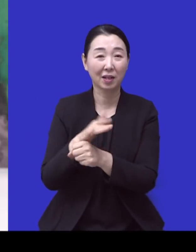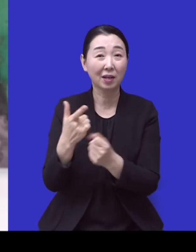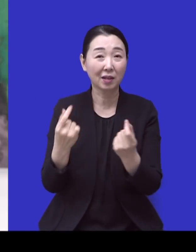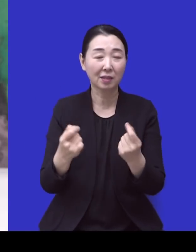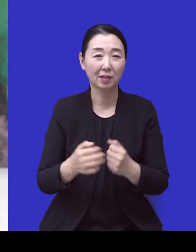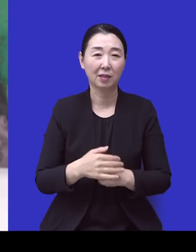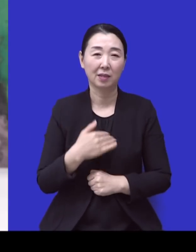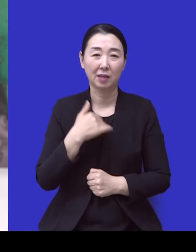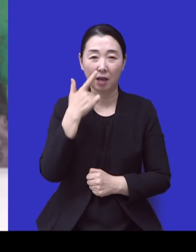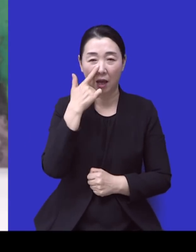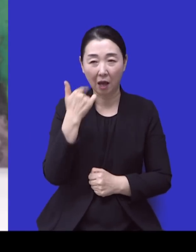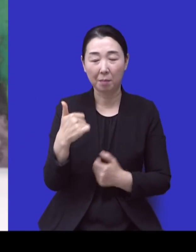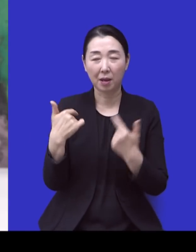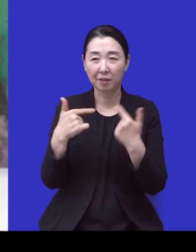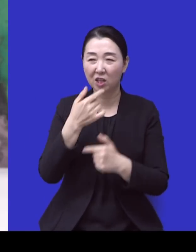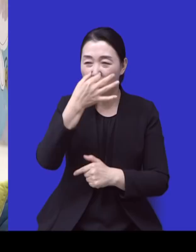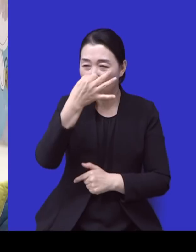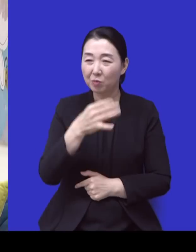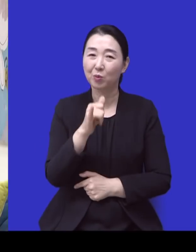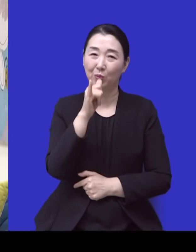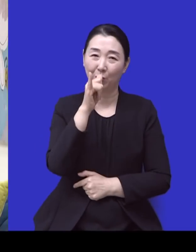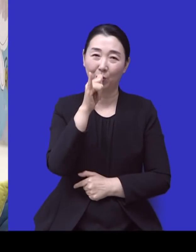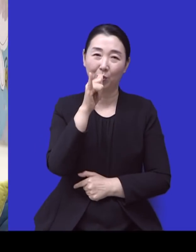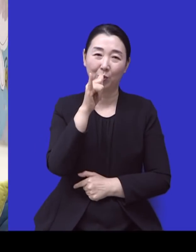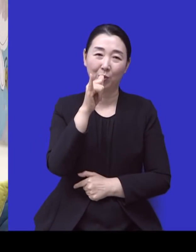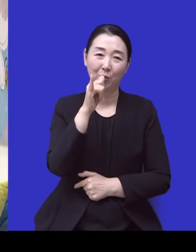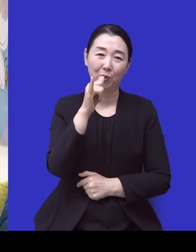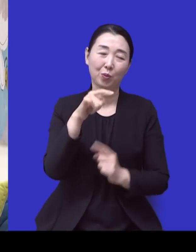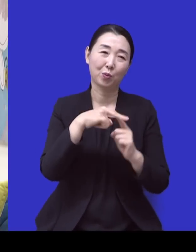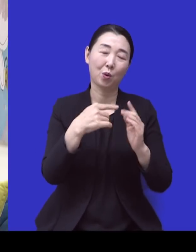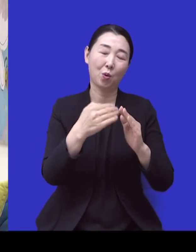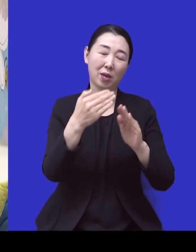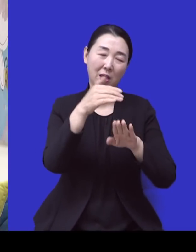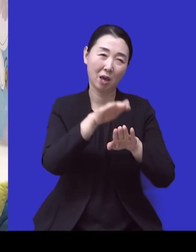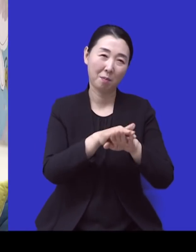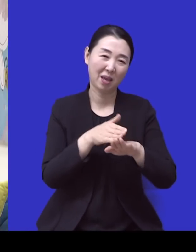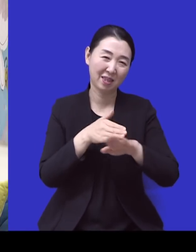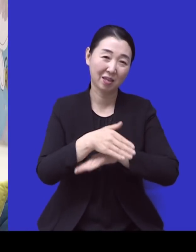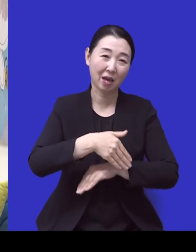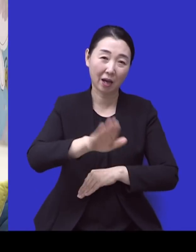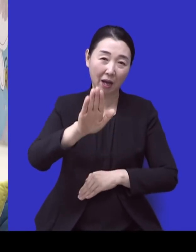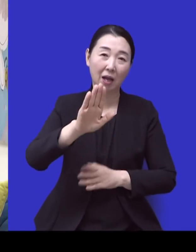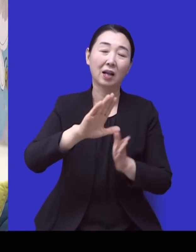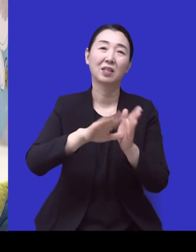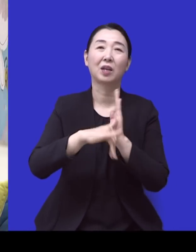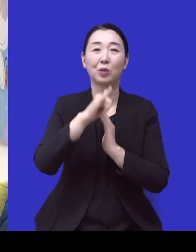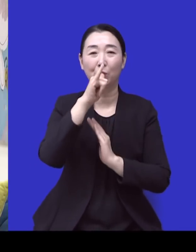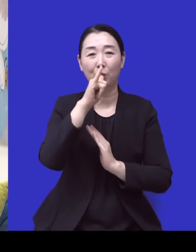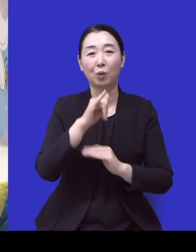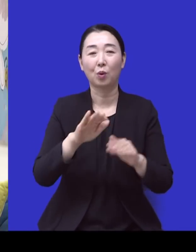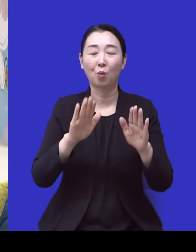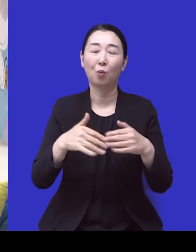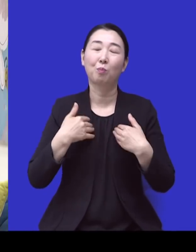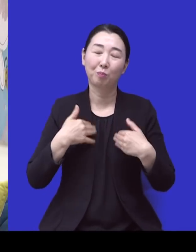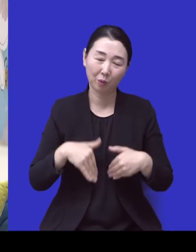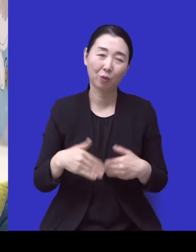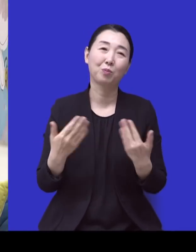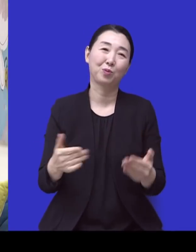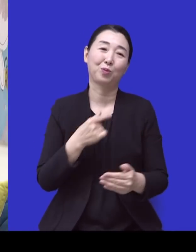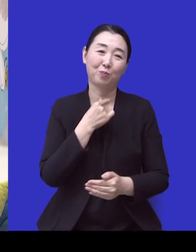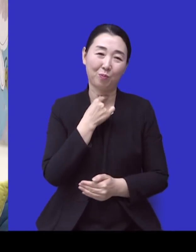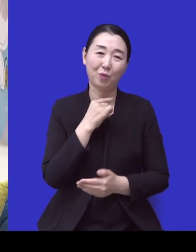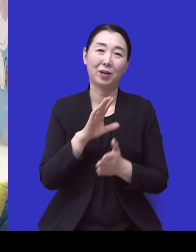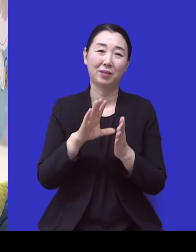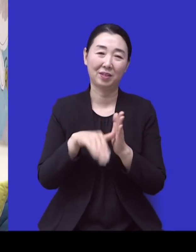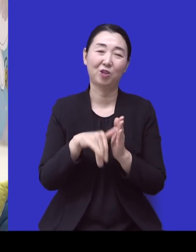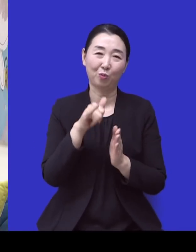사실 아빠가 항상 힘들어하면서 막 교회 예배를 좀 이렇게 늦게 가시거나 막 이럴 때도 있어요. 아 오늘 너무 피곤해서 좀 쉴래 막 이렇게